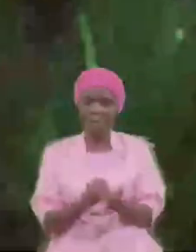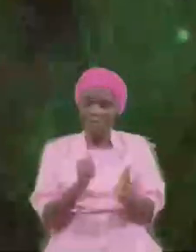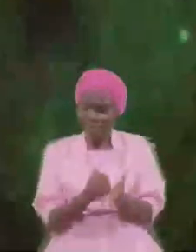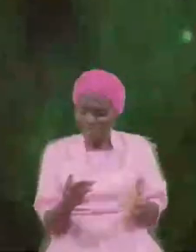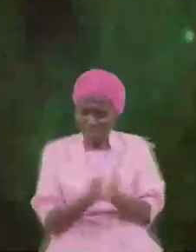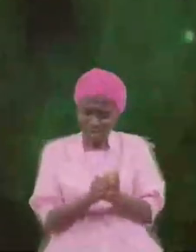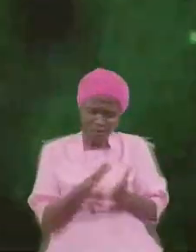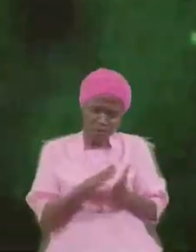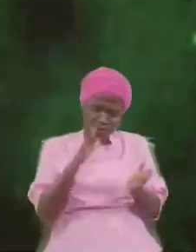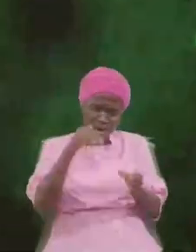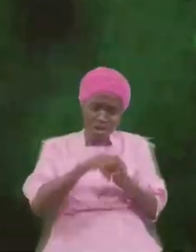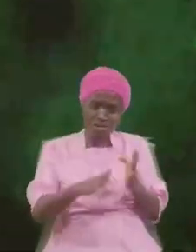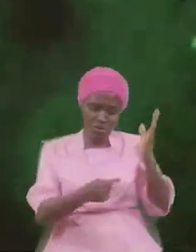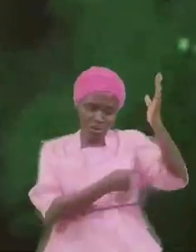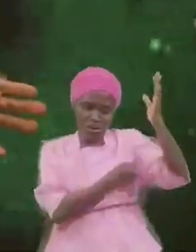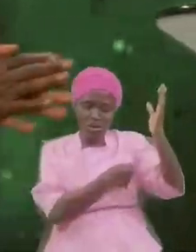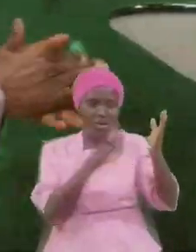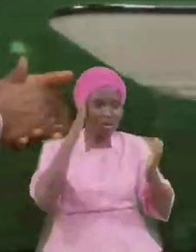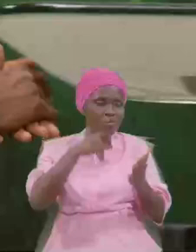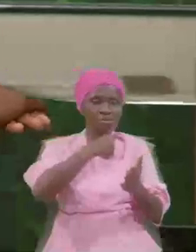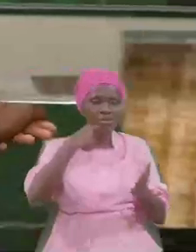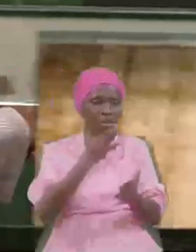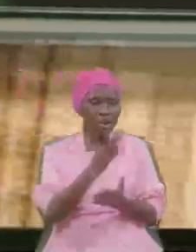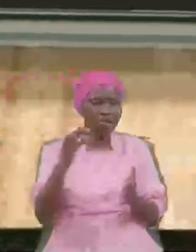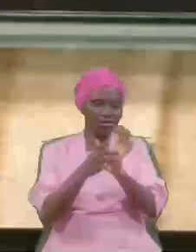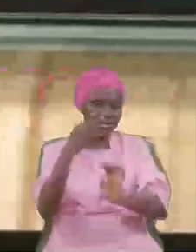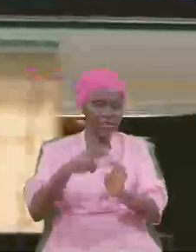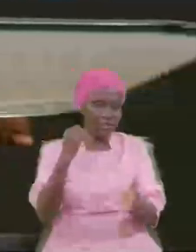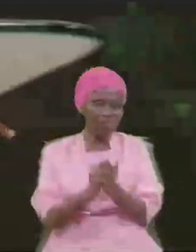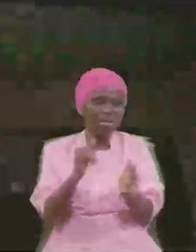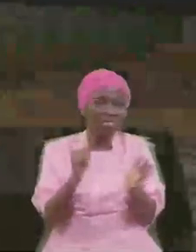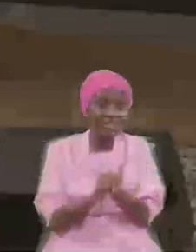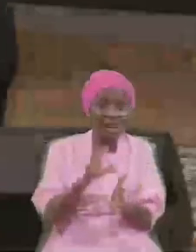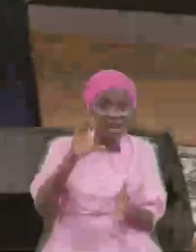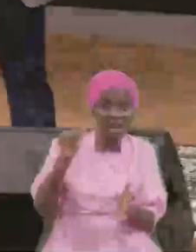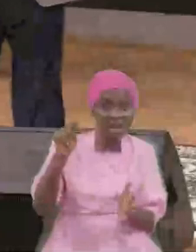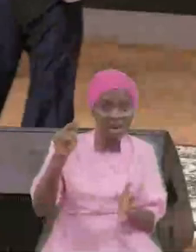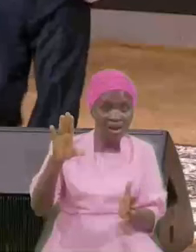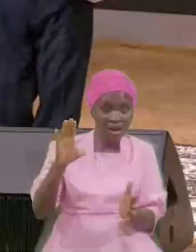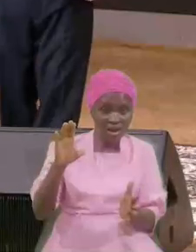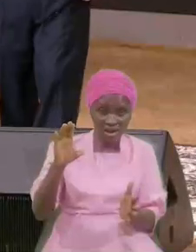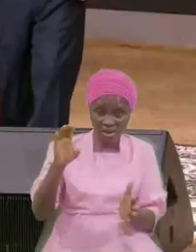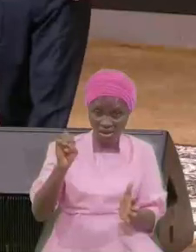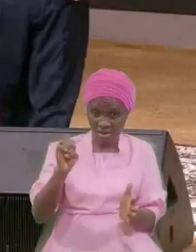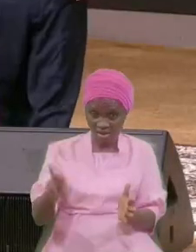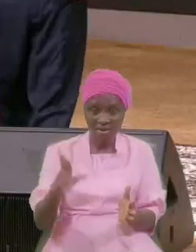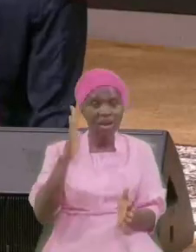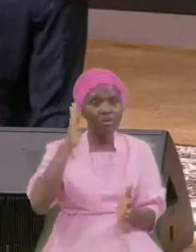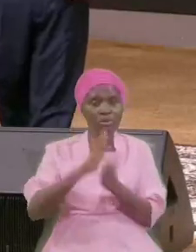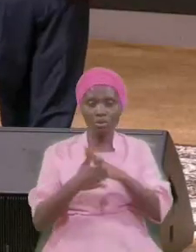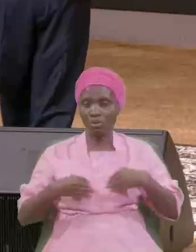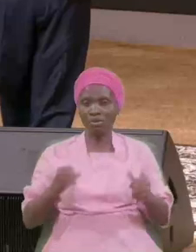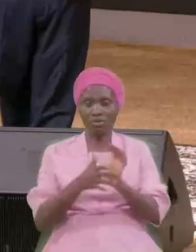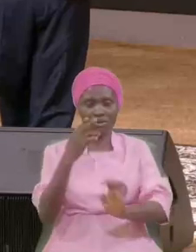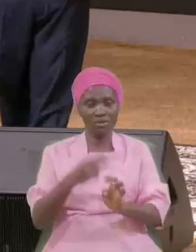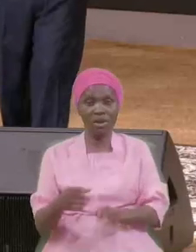enflée dans votre aisselle va sécher. Le cancer là sera guéri. Ces yeux